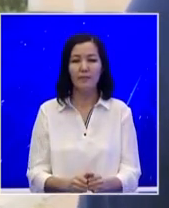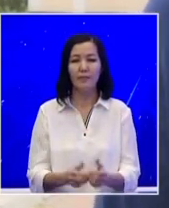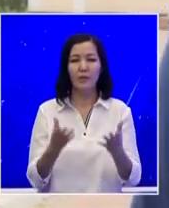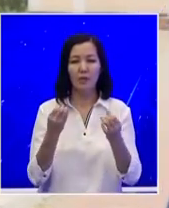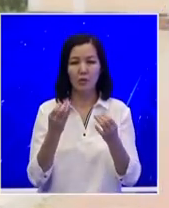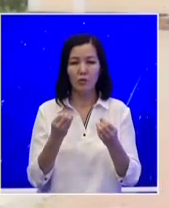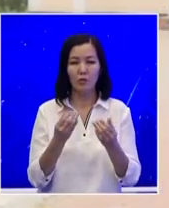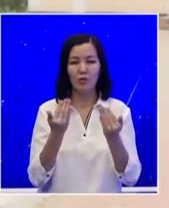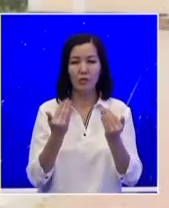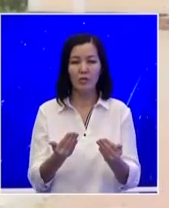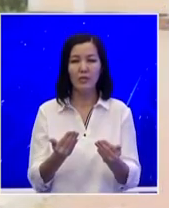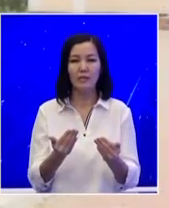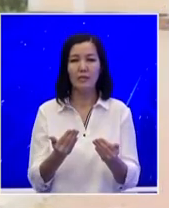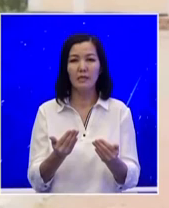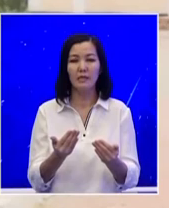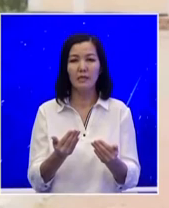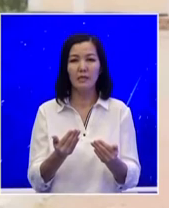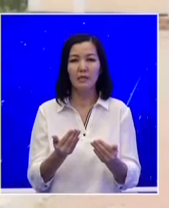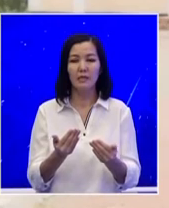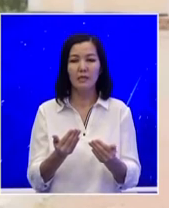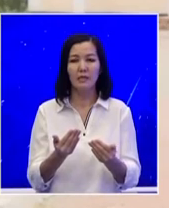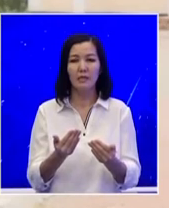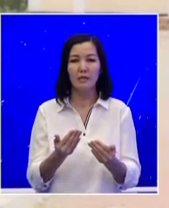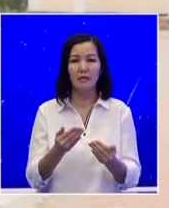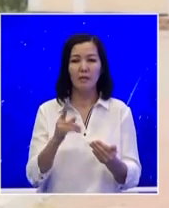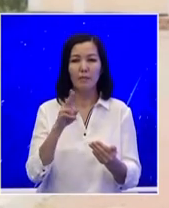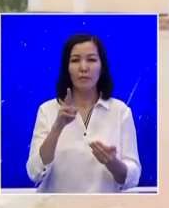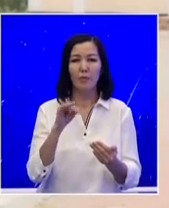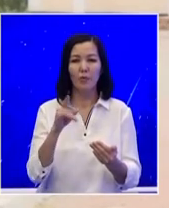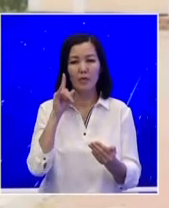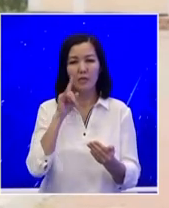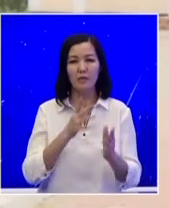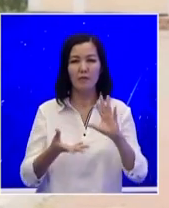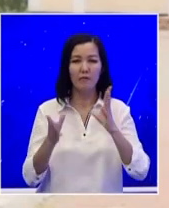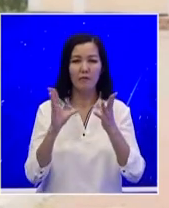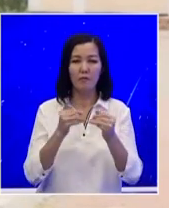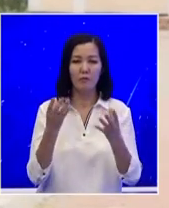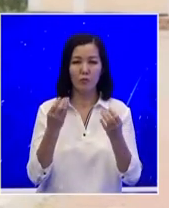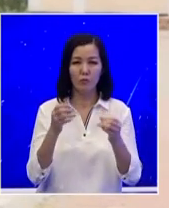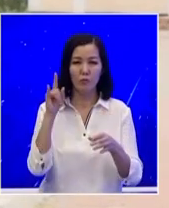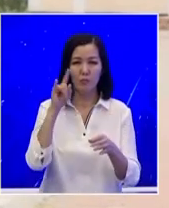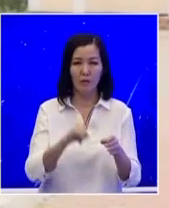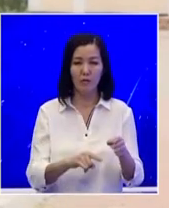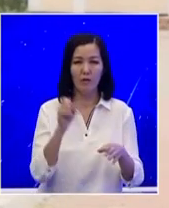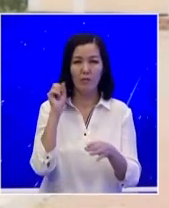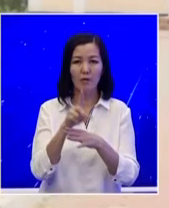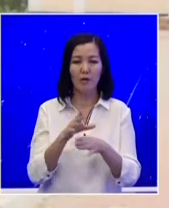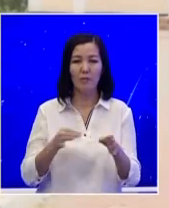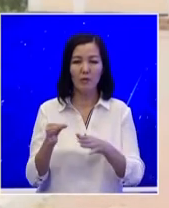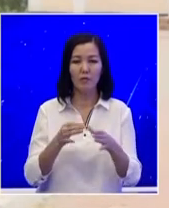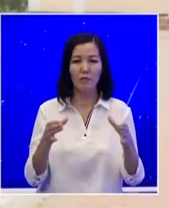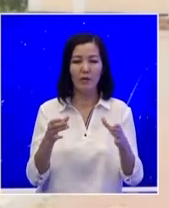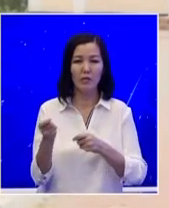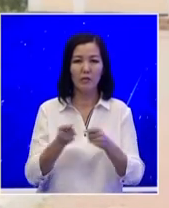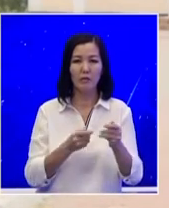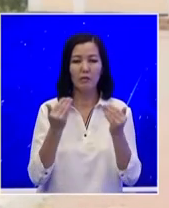мы сейчас, конечно, это, наверное, по Казахстану еще будет прибывать к нам. Поэтому мы по поручению областного штаба